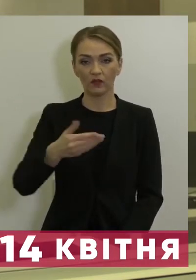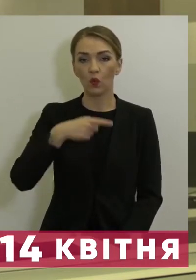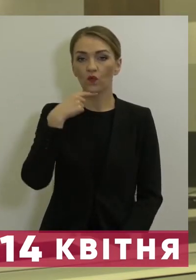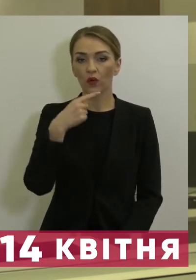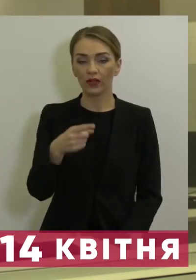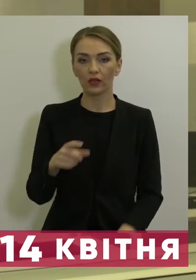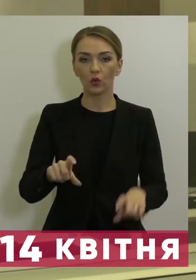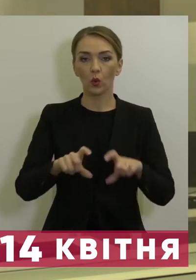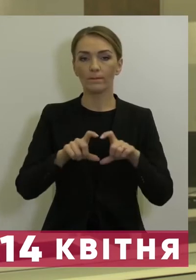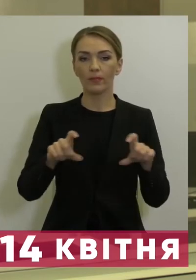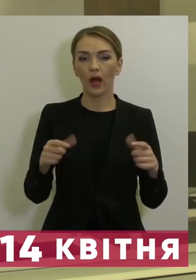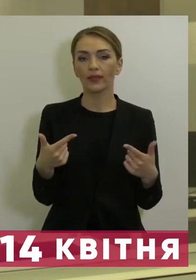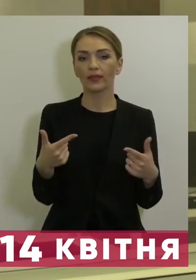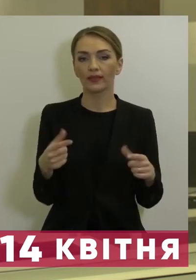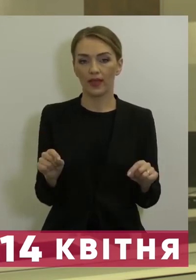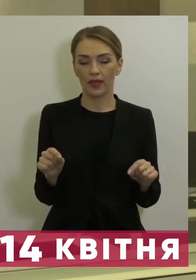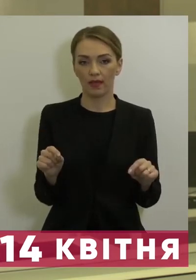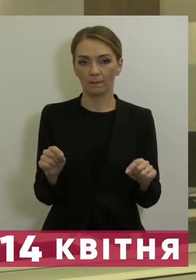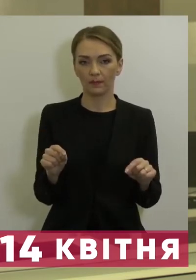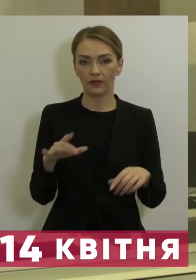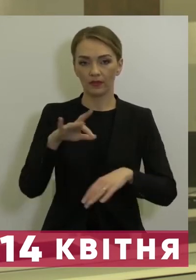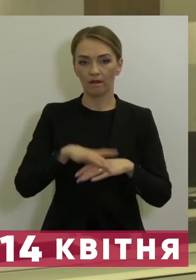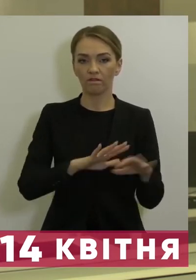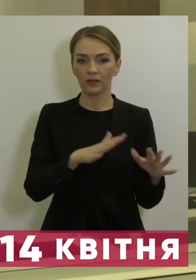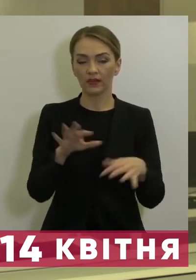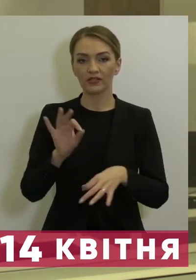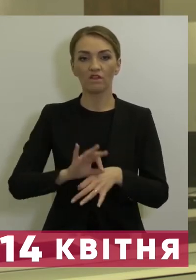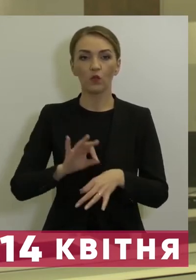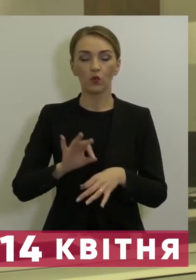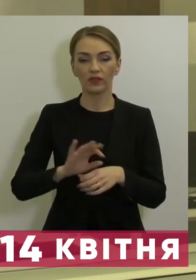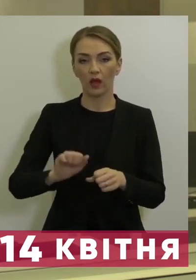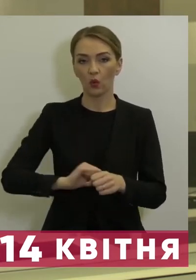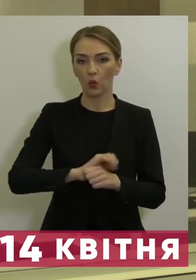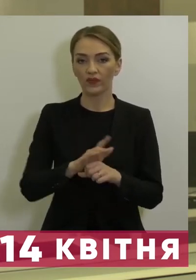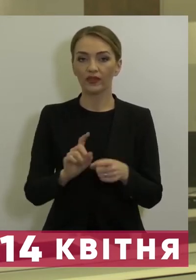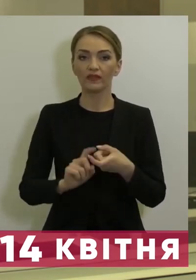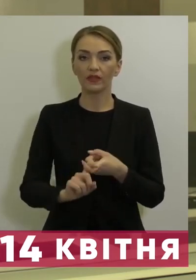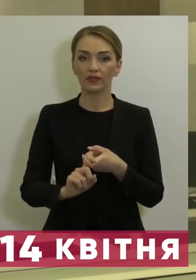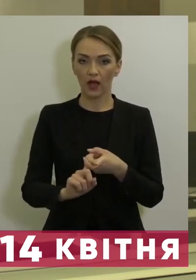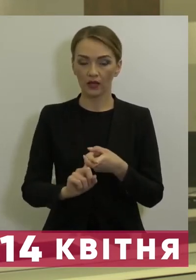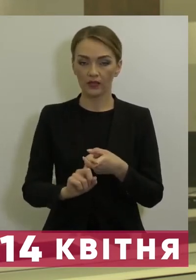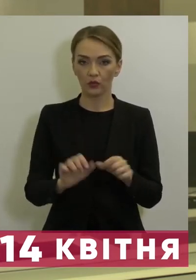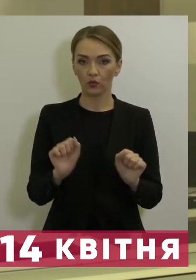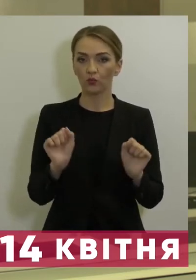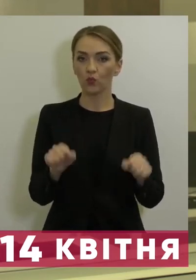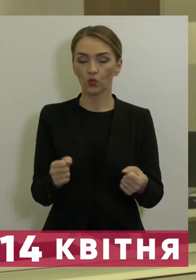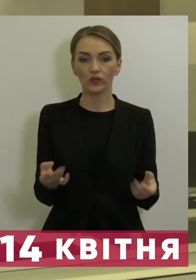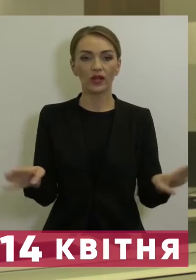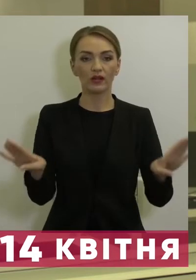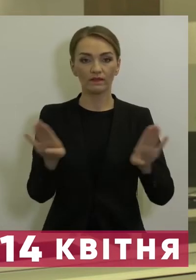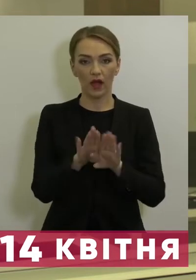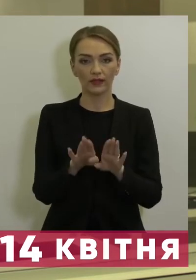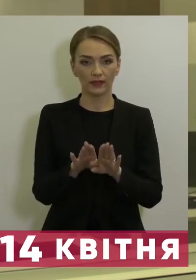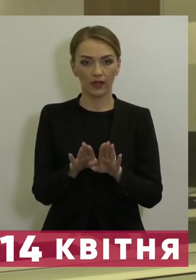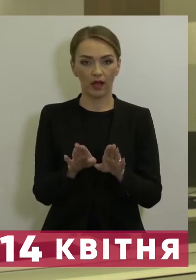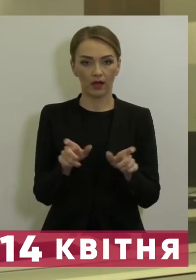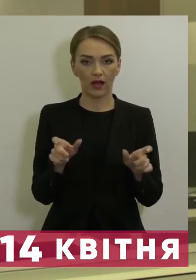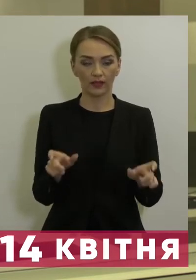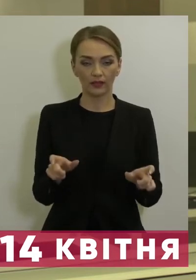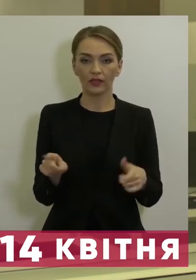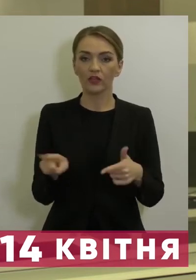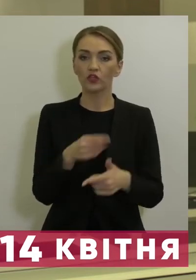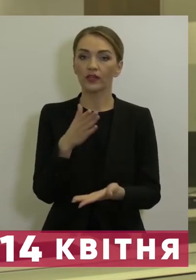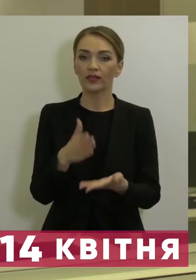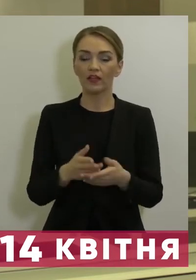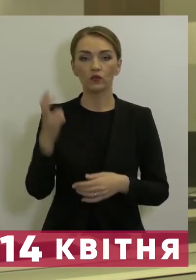говорили компанії, де виявлять випадки захворювання на COVID-19, можуть закривати на карантин.